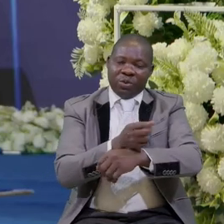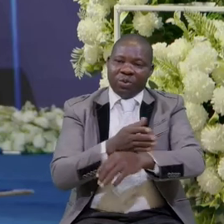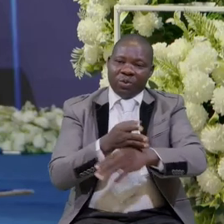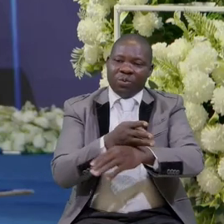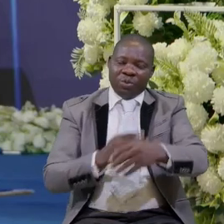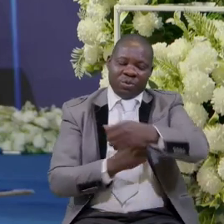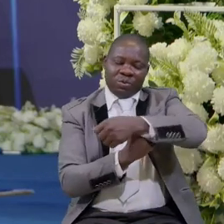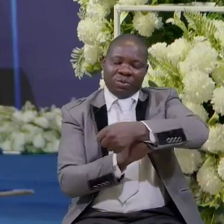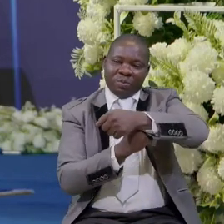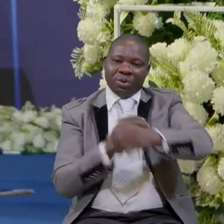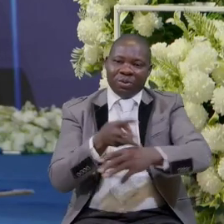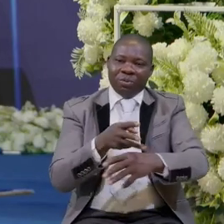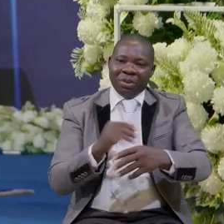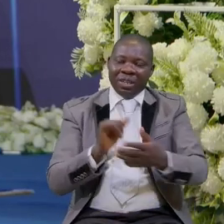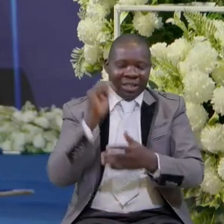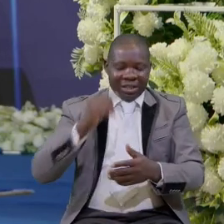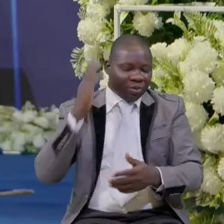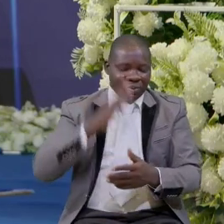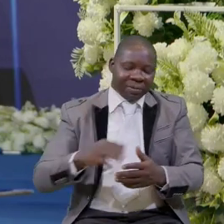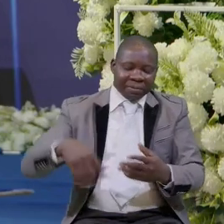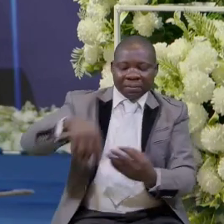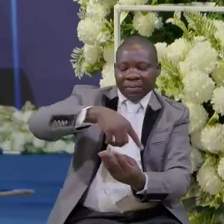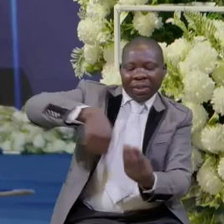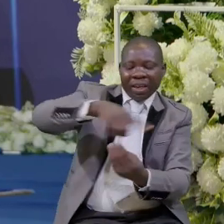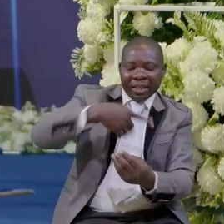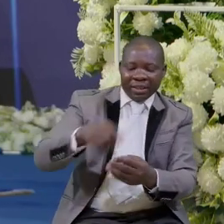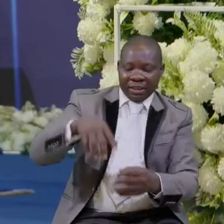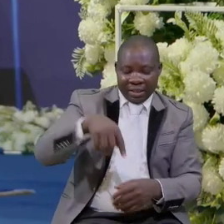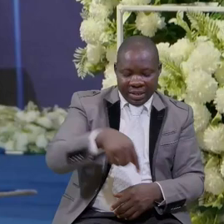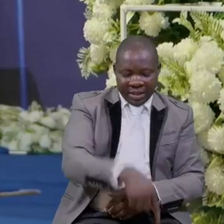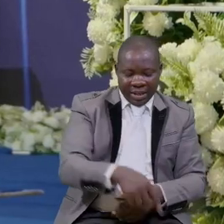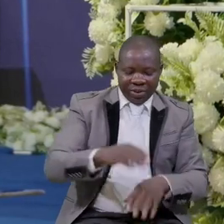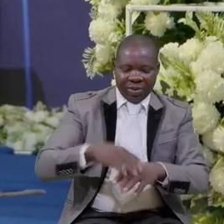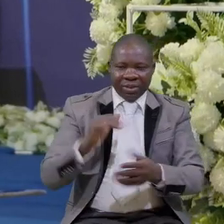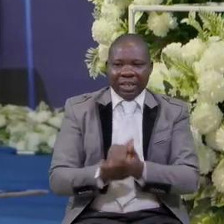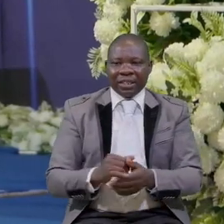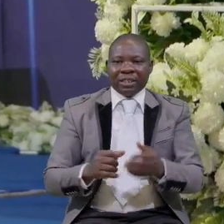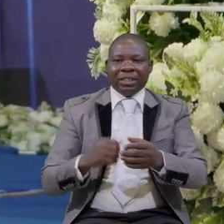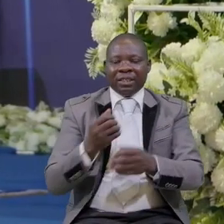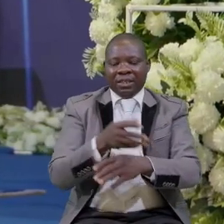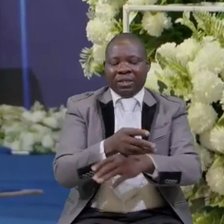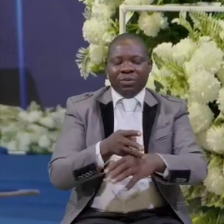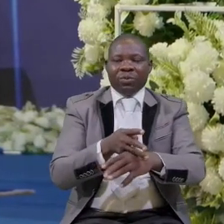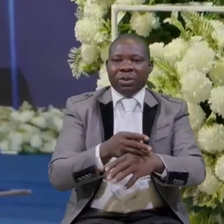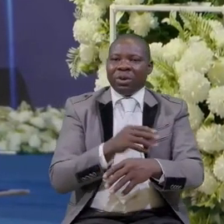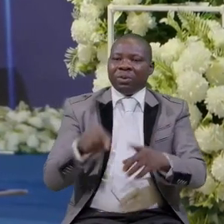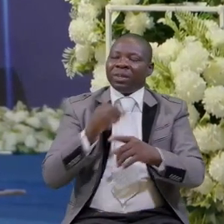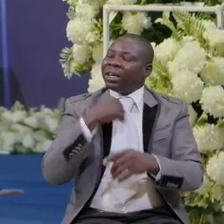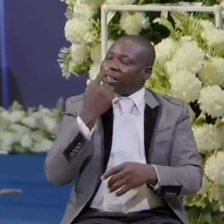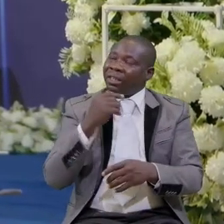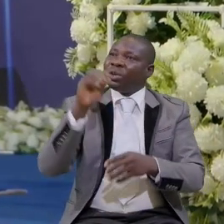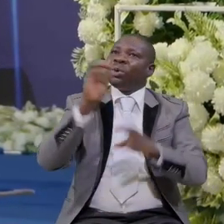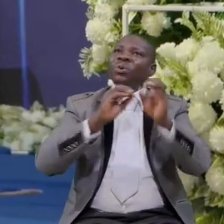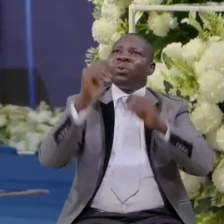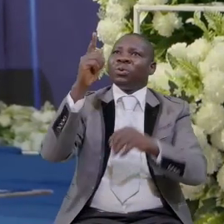ce pied en chair sur le bâton. Pendant que je disais, oh Dieu, tu peux guérir. Bien